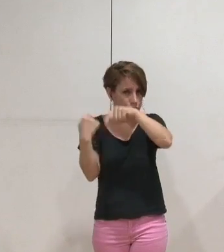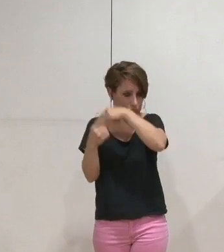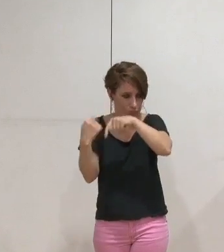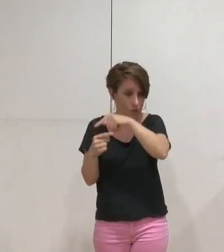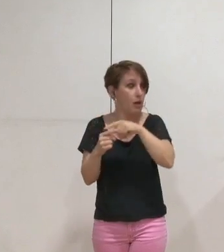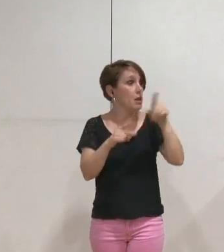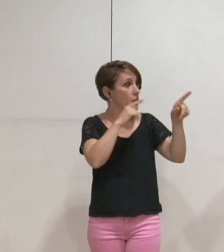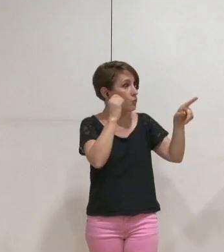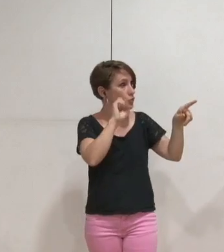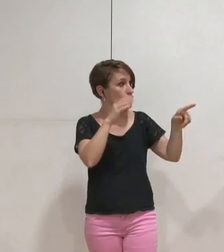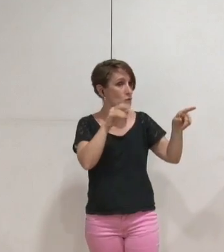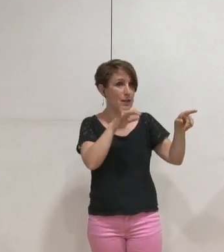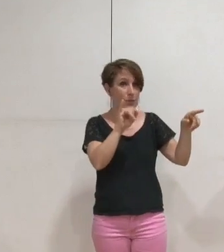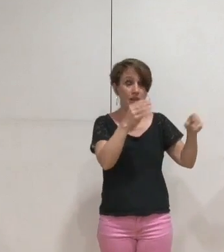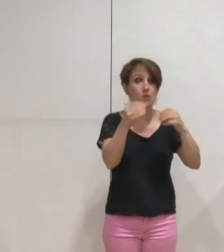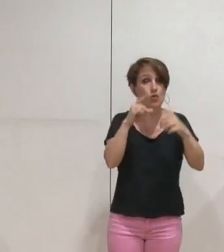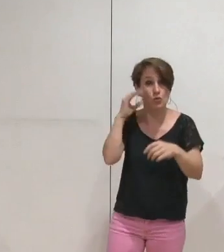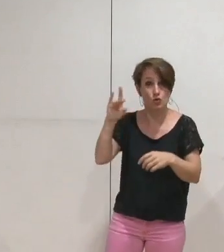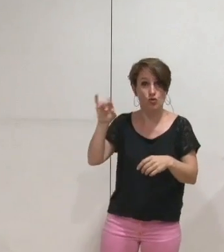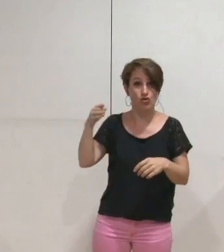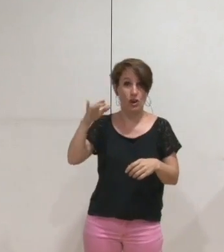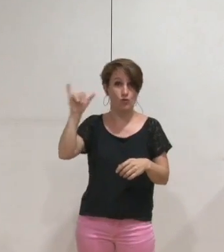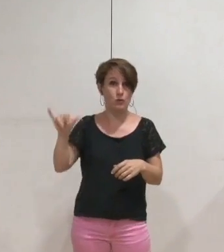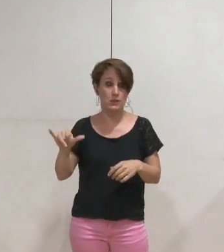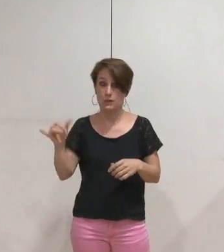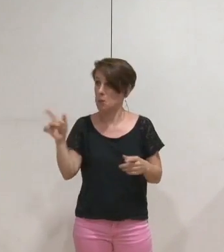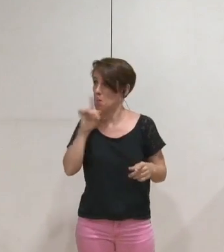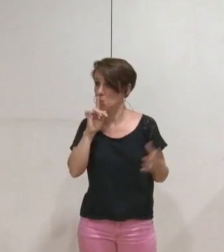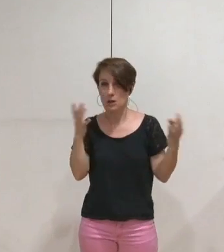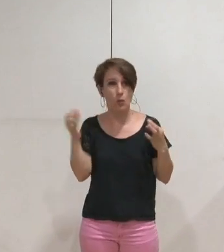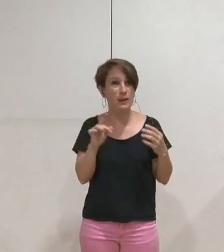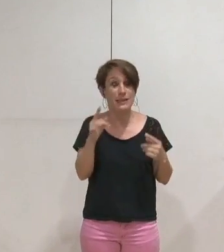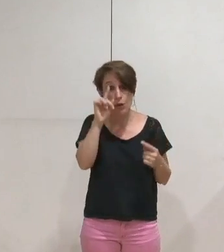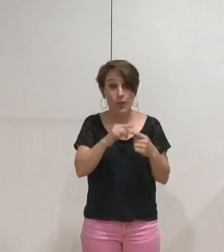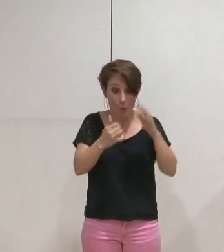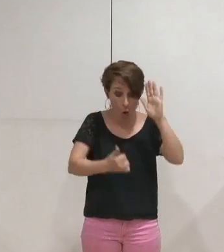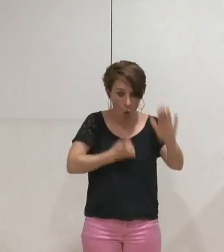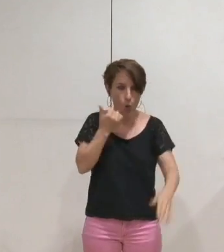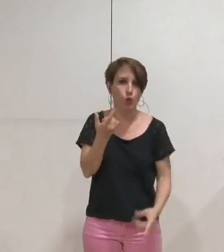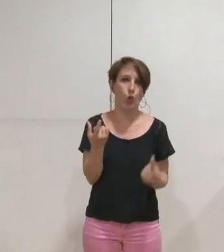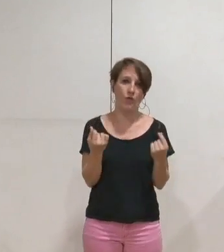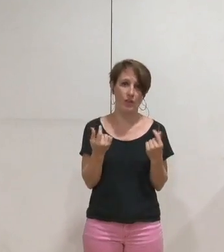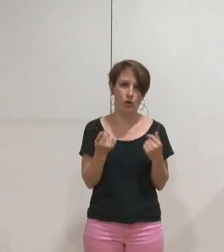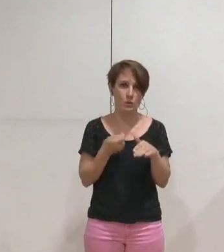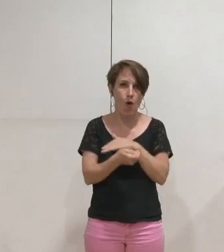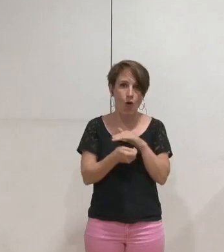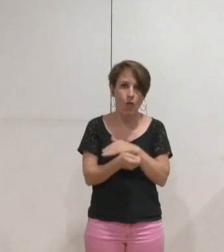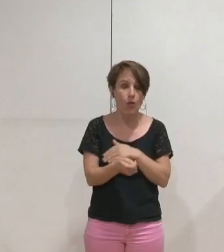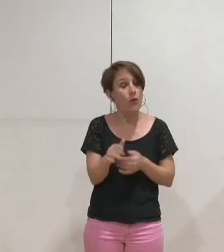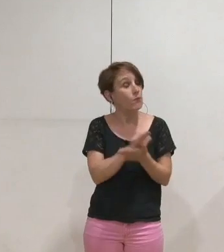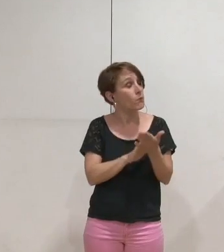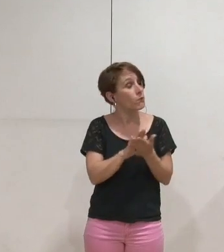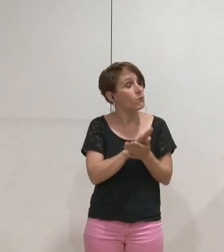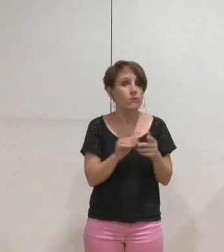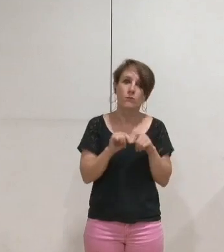Sabri ni monsieur chamusil en ont parlé et je reviens à mon dada c'est l'autofinancement excusez-moi mais c'est dans le budget